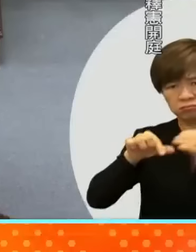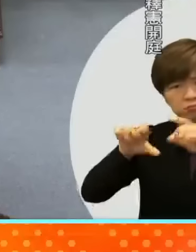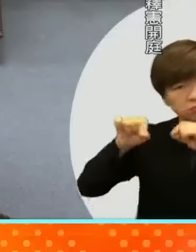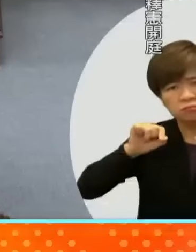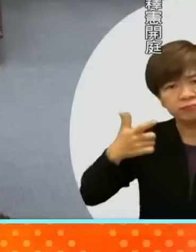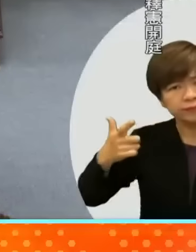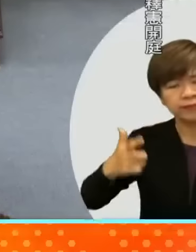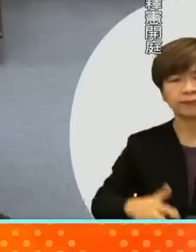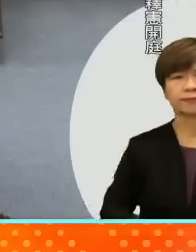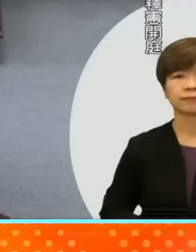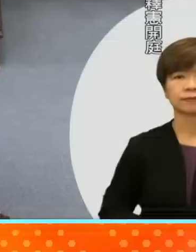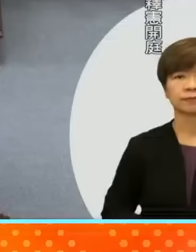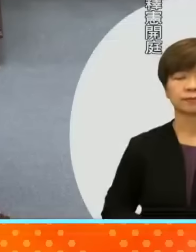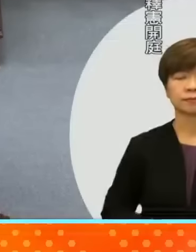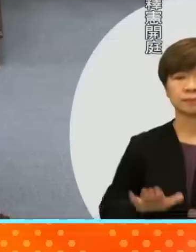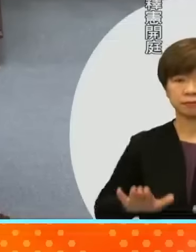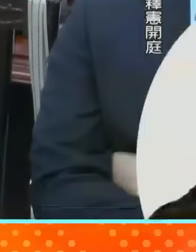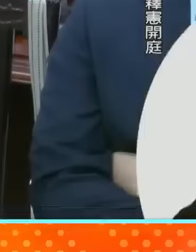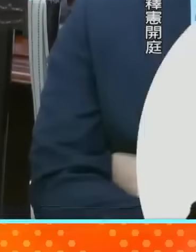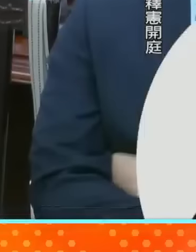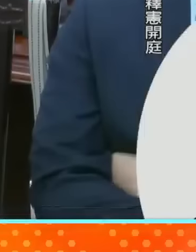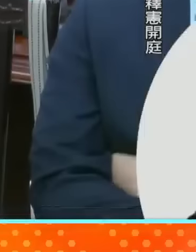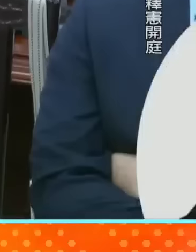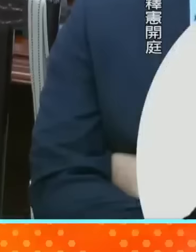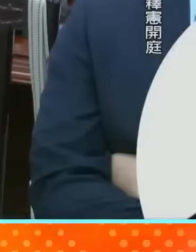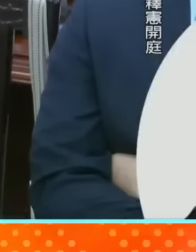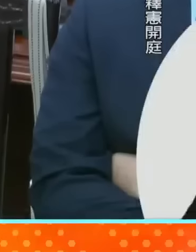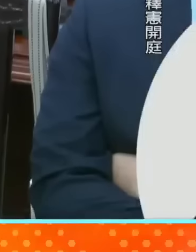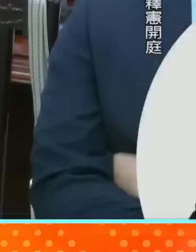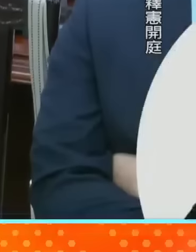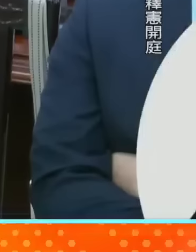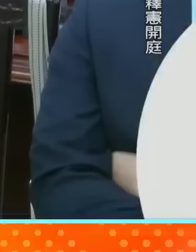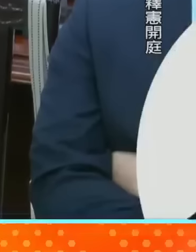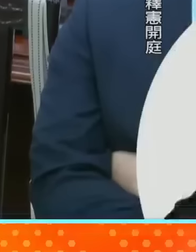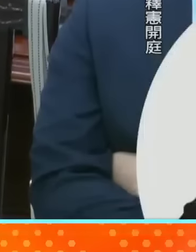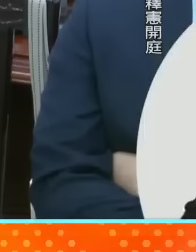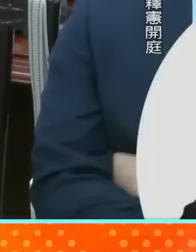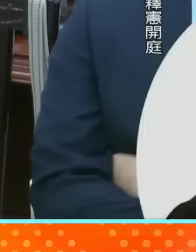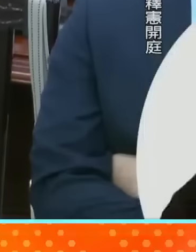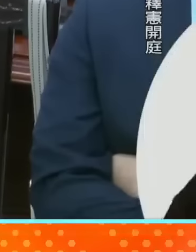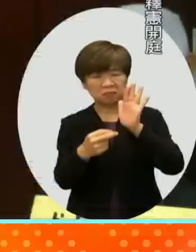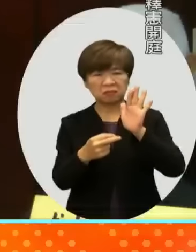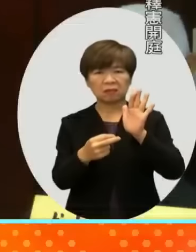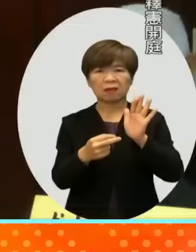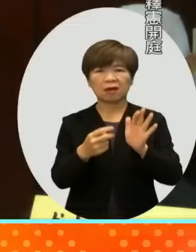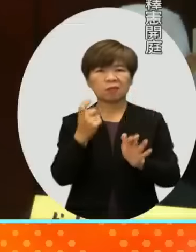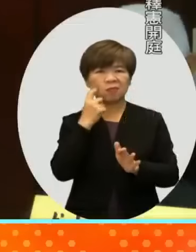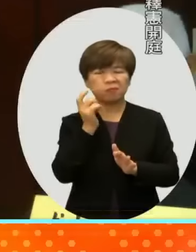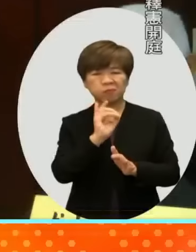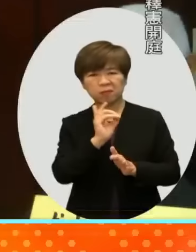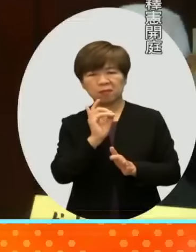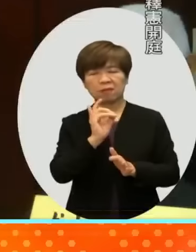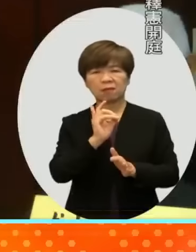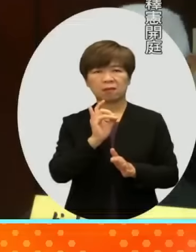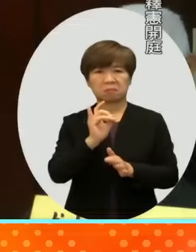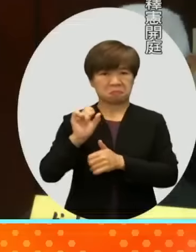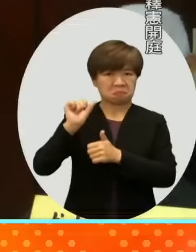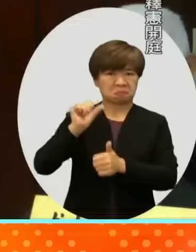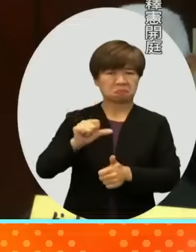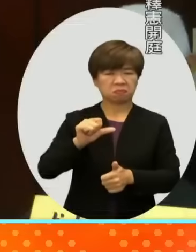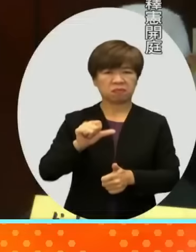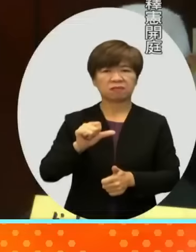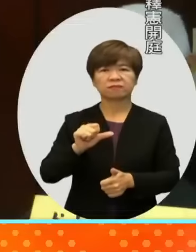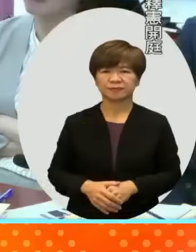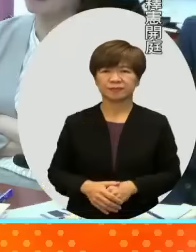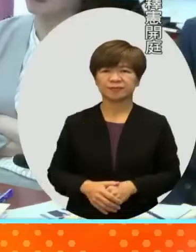已经有定见了。你想想看，他这么快速的要求要开宪法辩论庭， 对， 然后那么快速的，然后送一份文件，然后就到